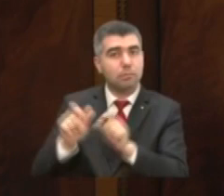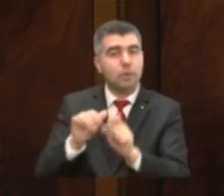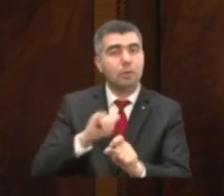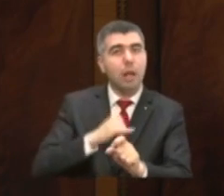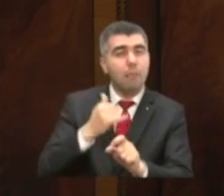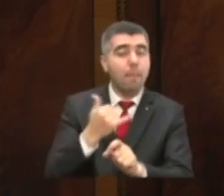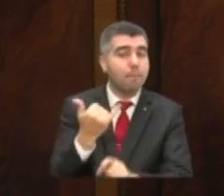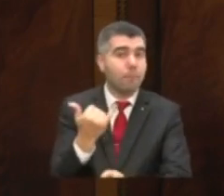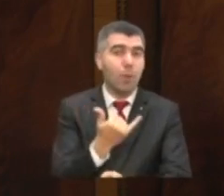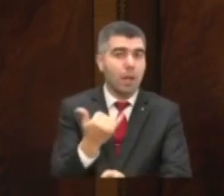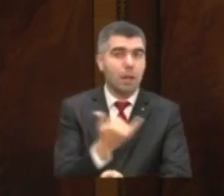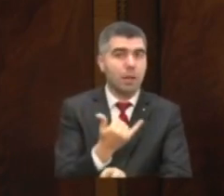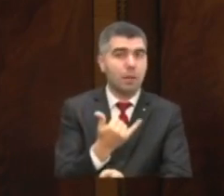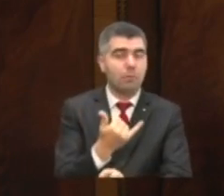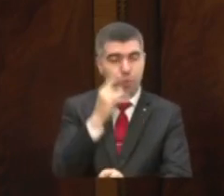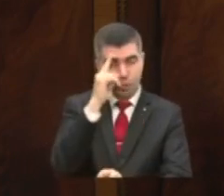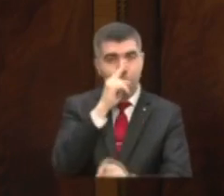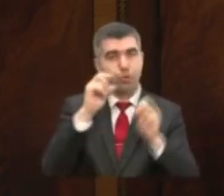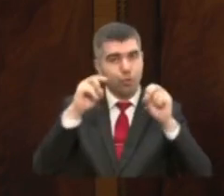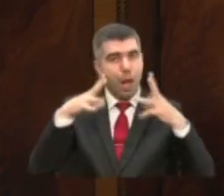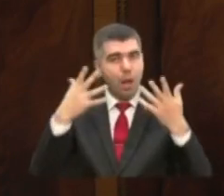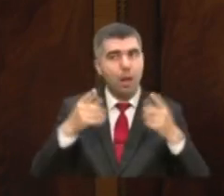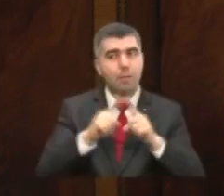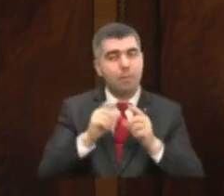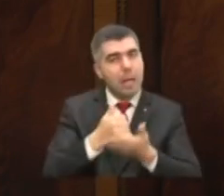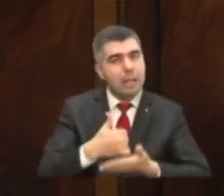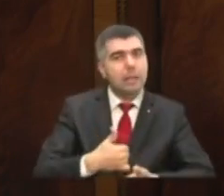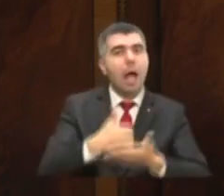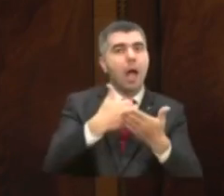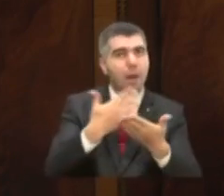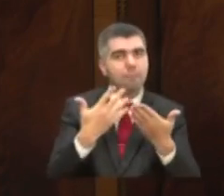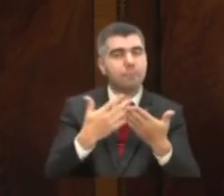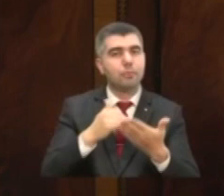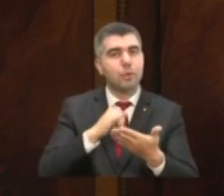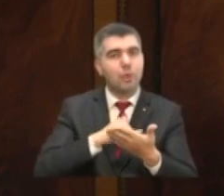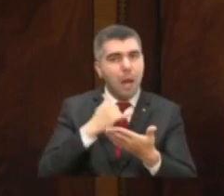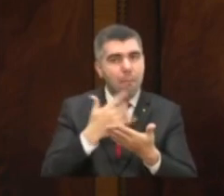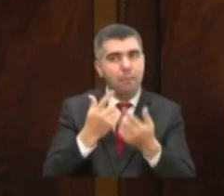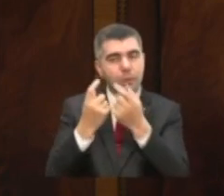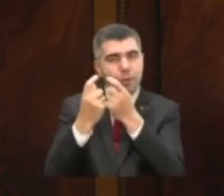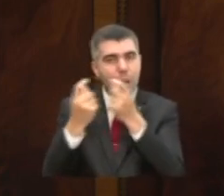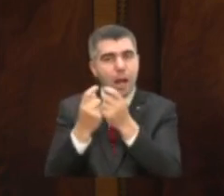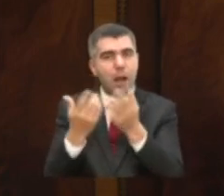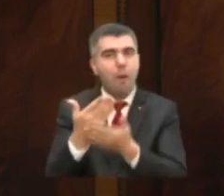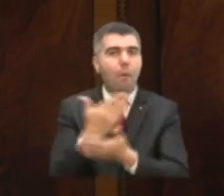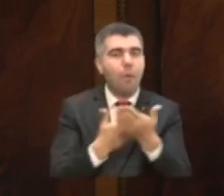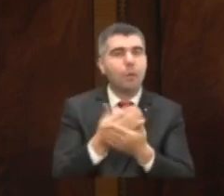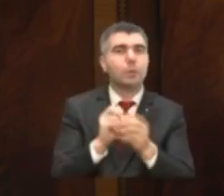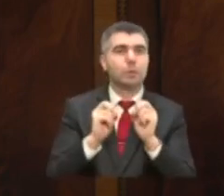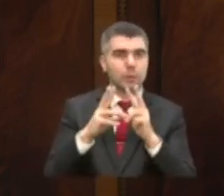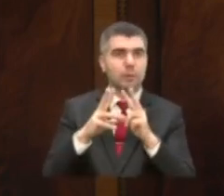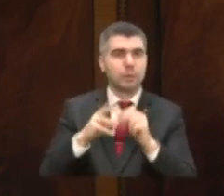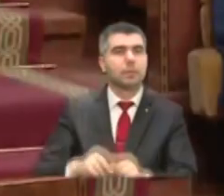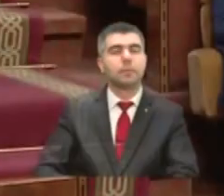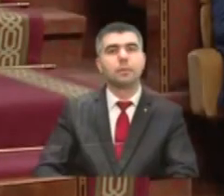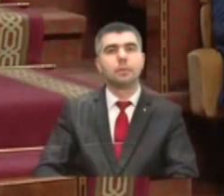مهم. وسنستمر في دعم هؤلاء المقاولين الذاتيين، وسنستمر في دعم إنشاء ينشئ هؤلاء